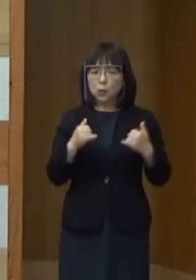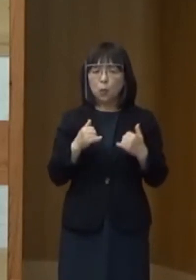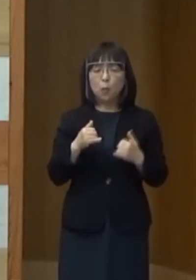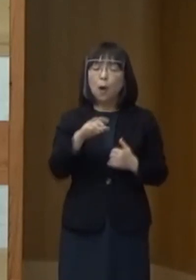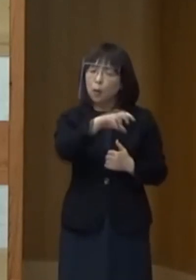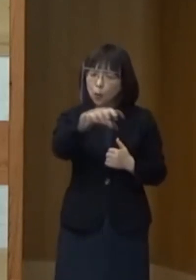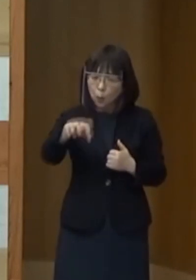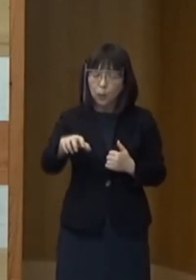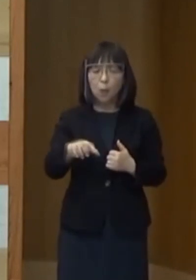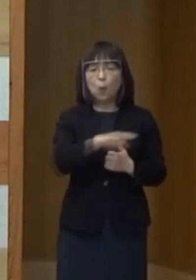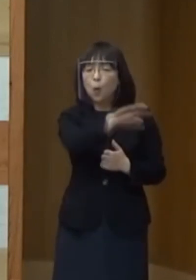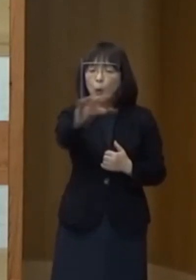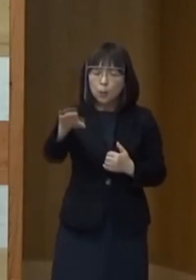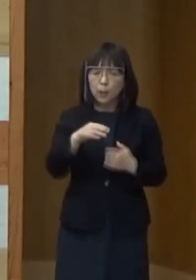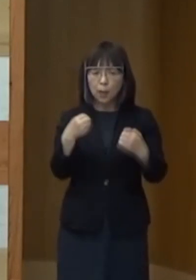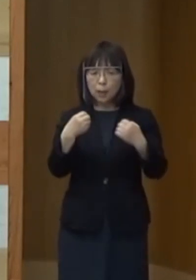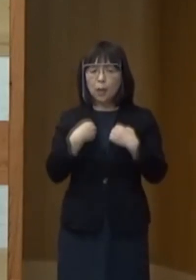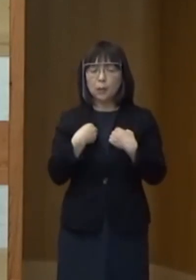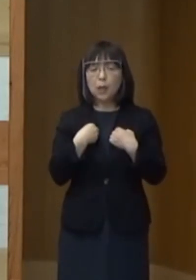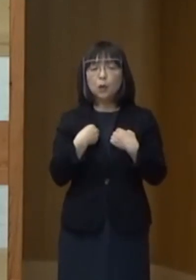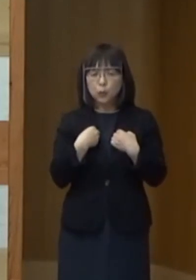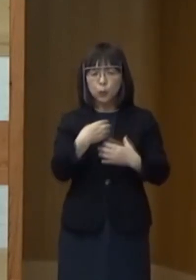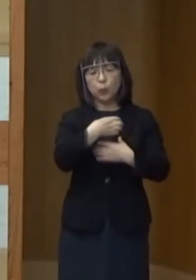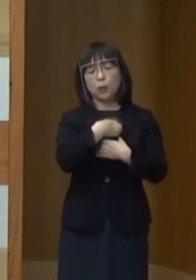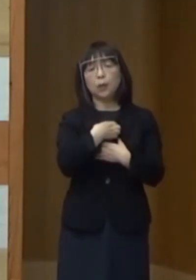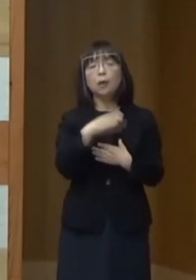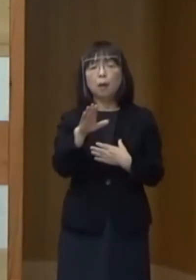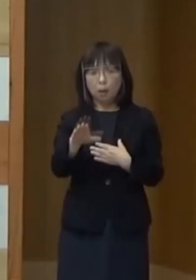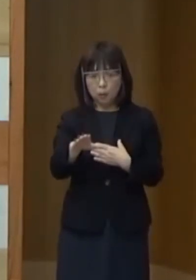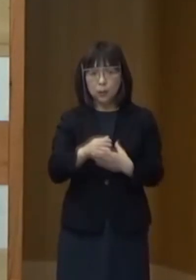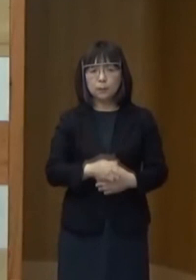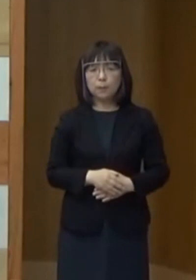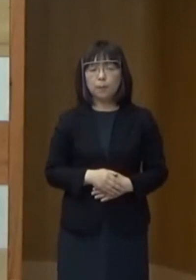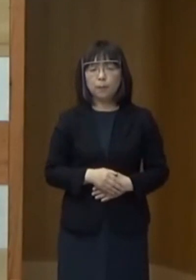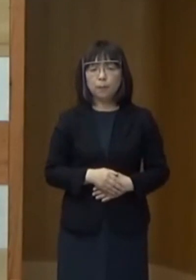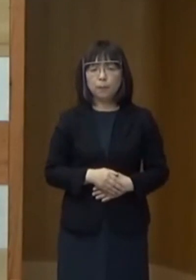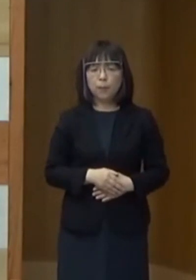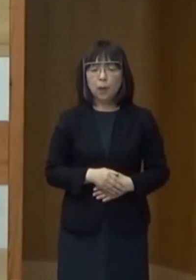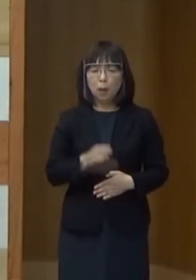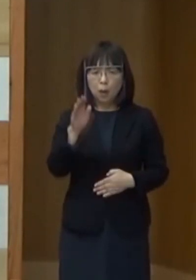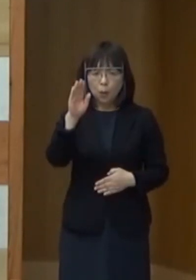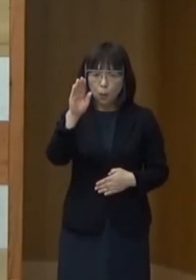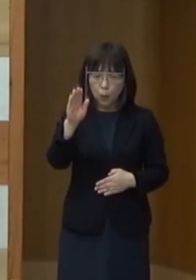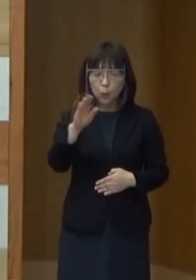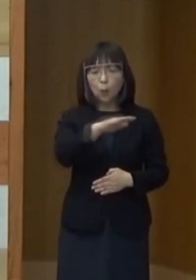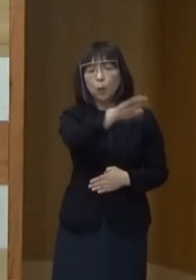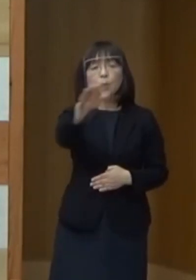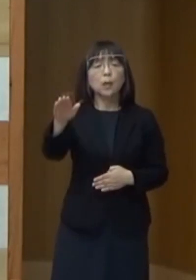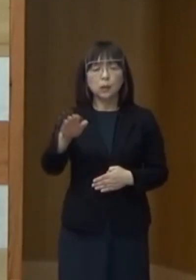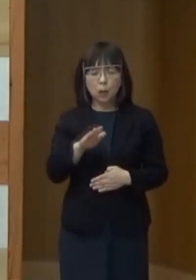でも誰でも感染をする可能性があります。今後とも道民